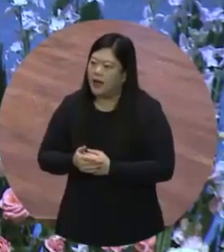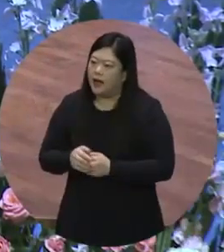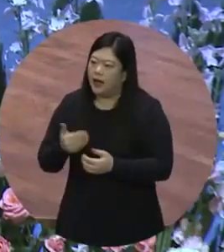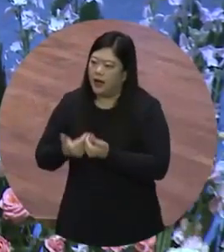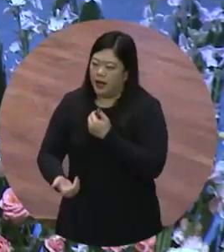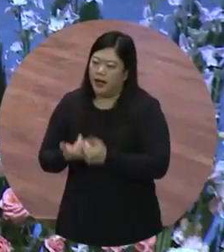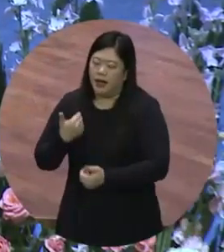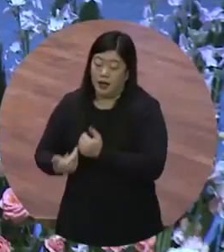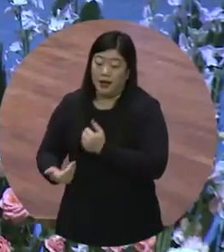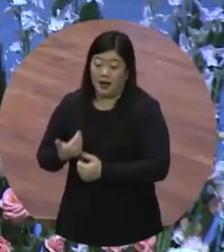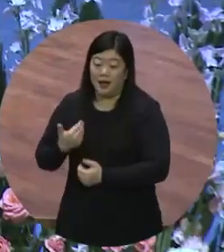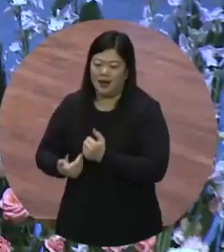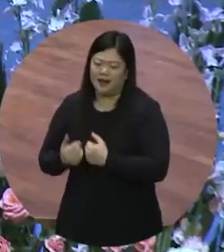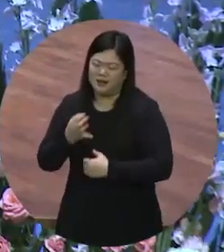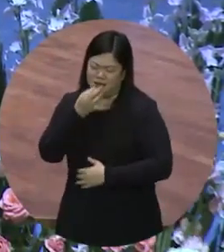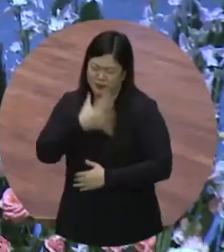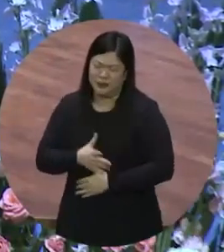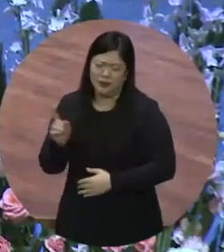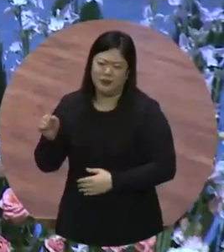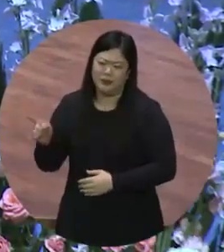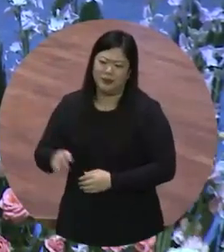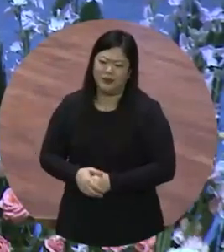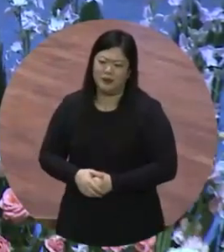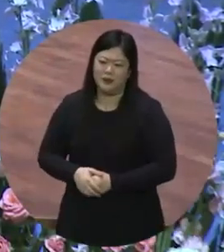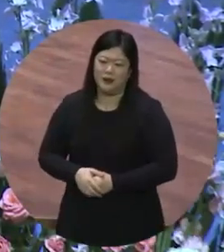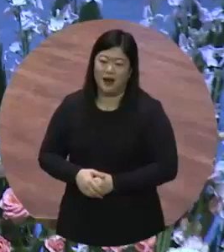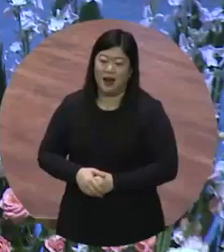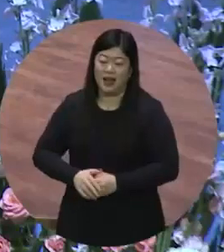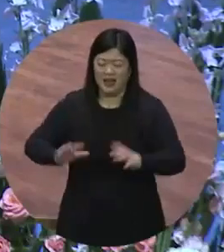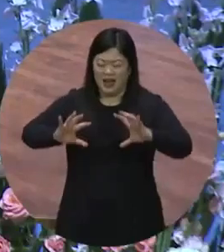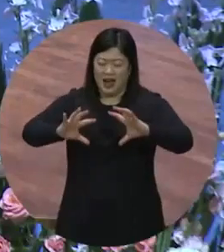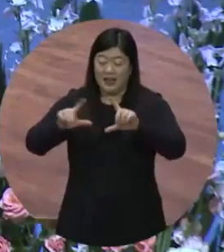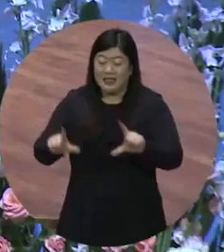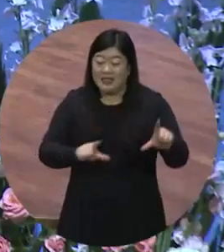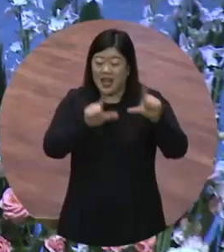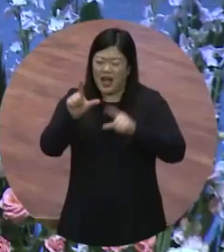잘 모르십니까? 살기 제일 좋은 나라 한국이에요.